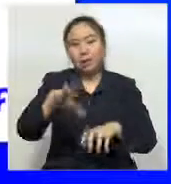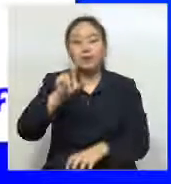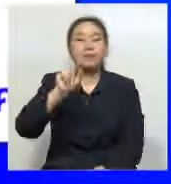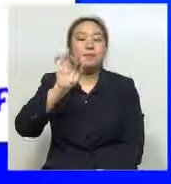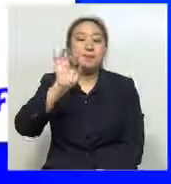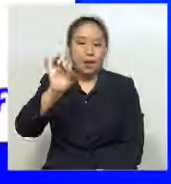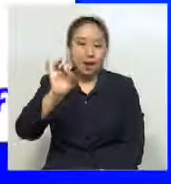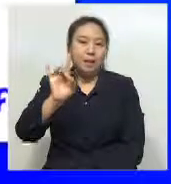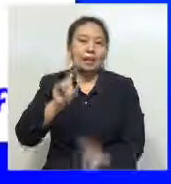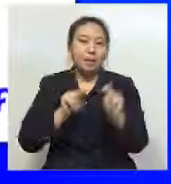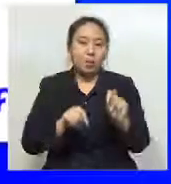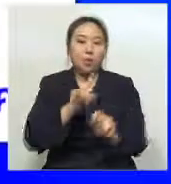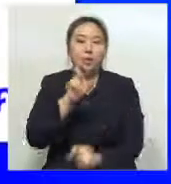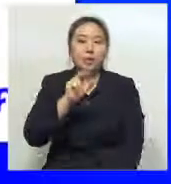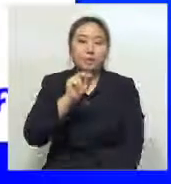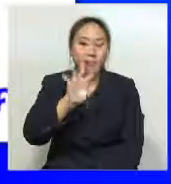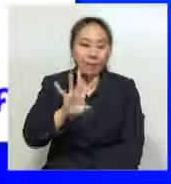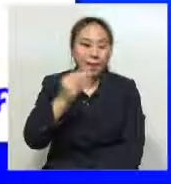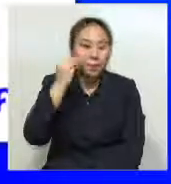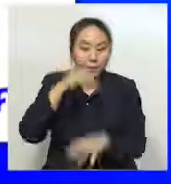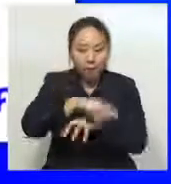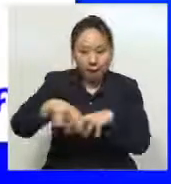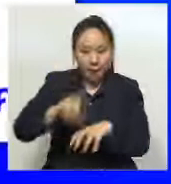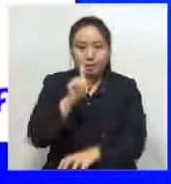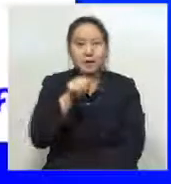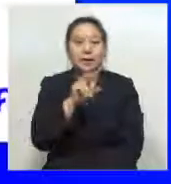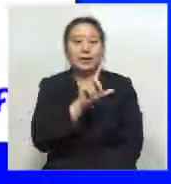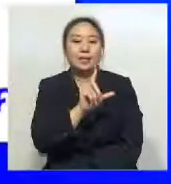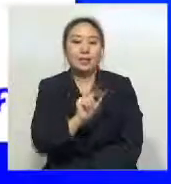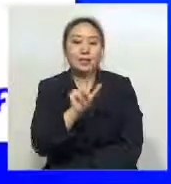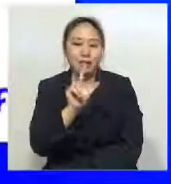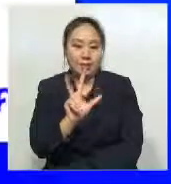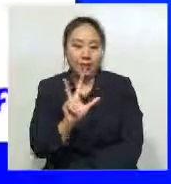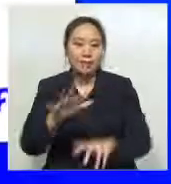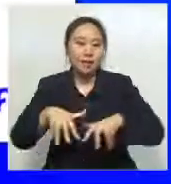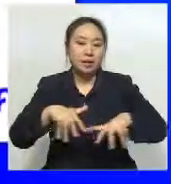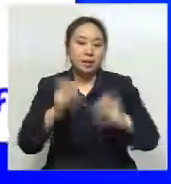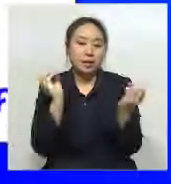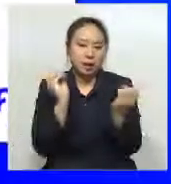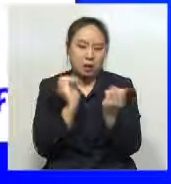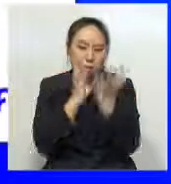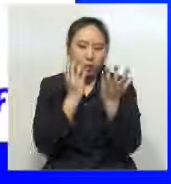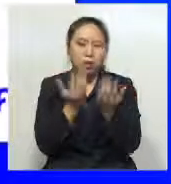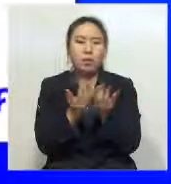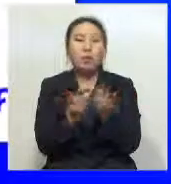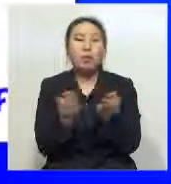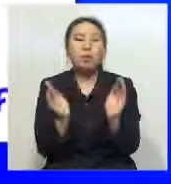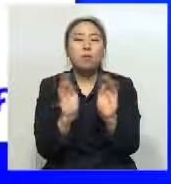อ134ตำบล 1,023 หมู่บ้านประชาชนที่ได้รับผลกระทบ